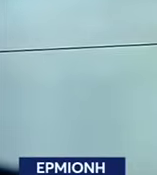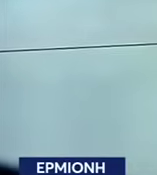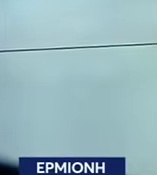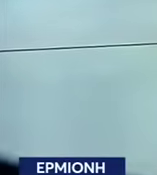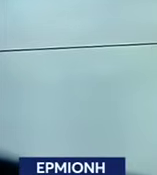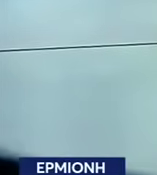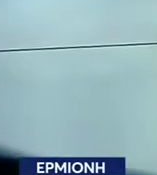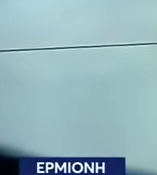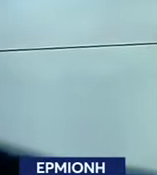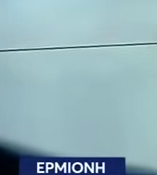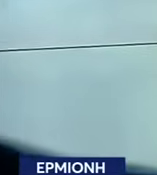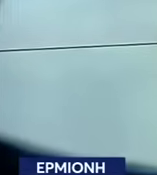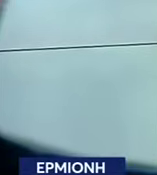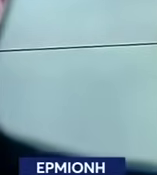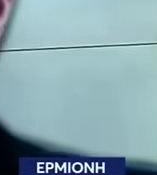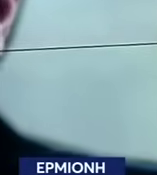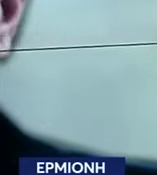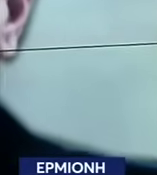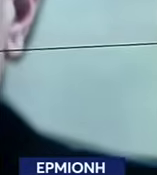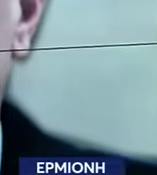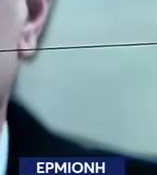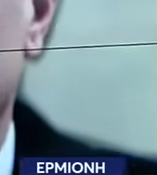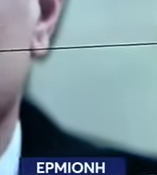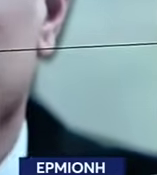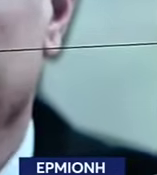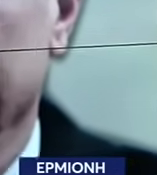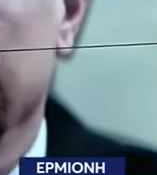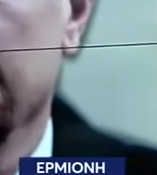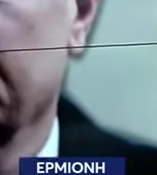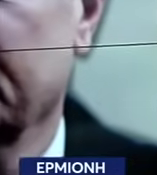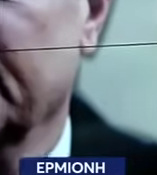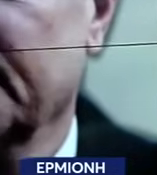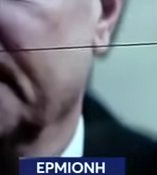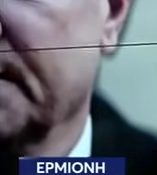καλοδουλεμένες παγίδες. Με συγκεκριμένους στόχους, τους οποίους και κατονομάζει.